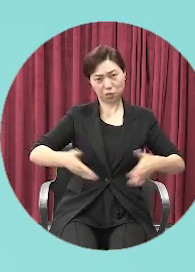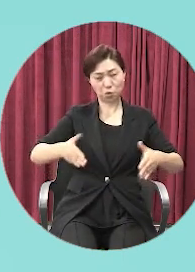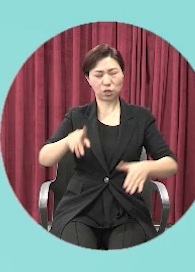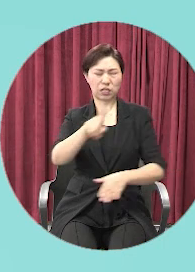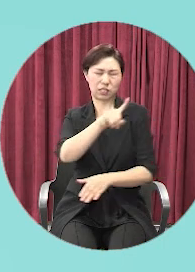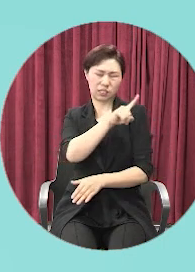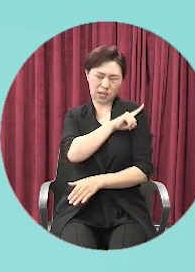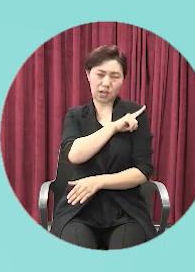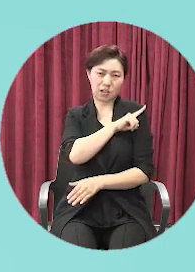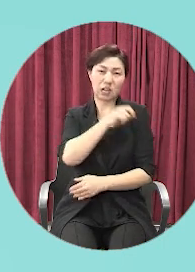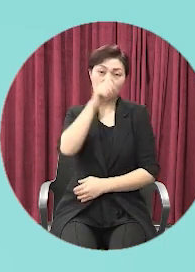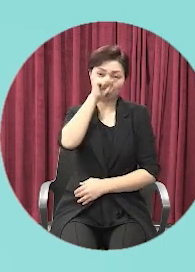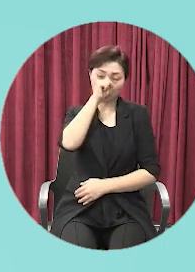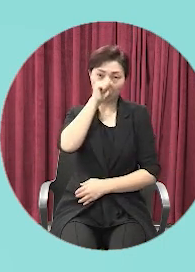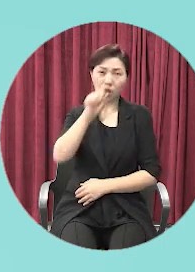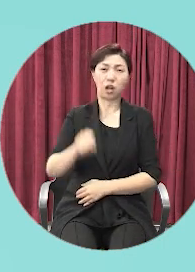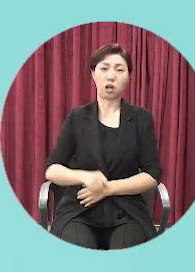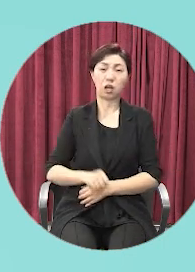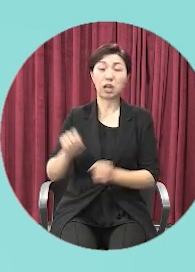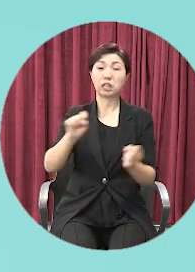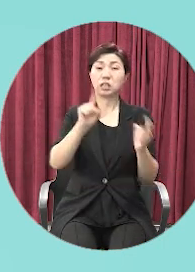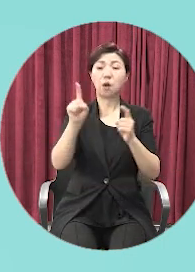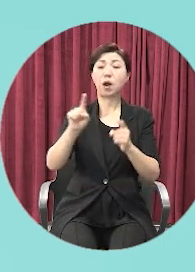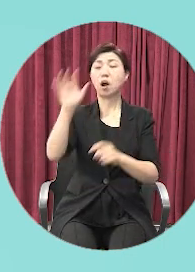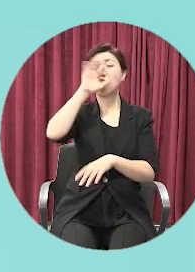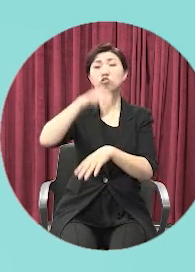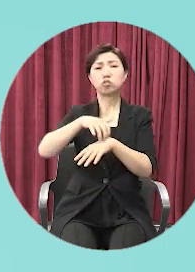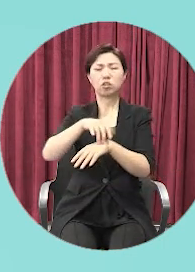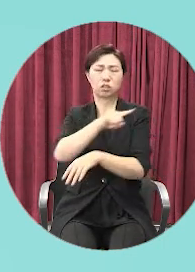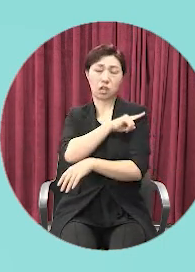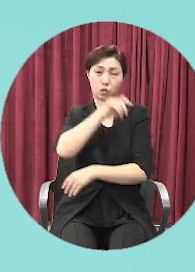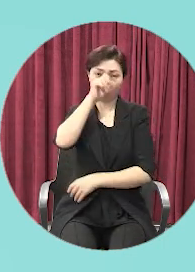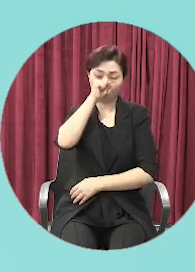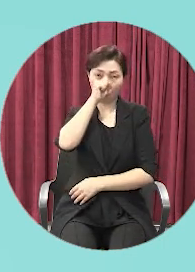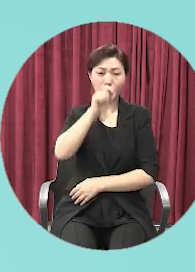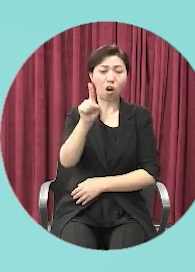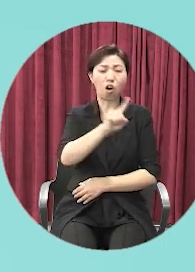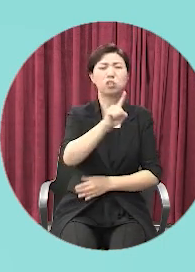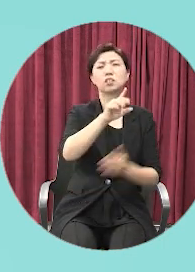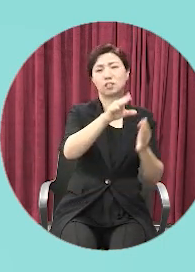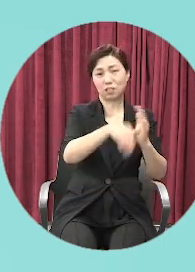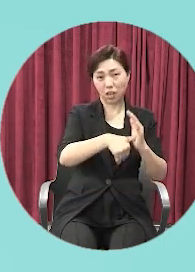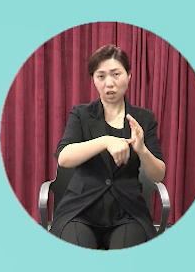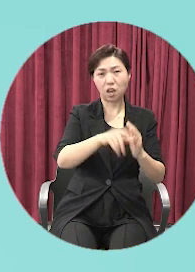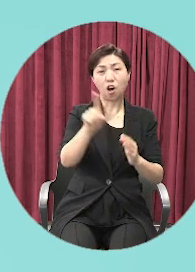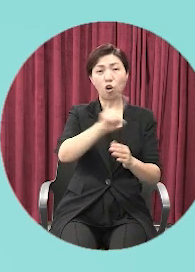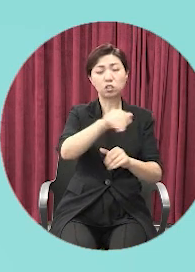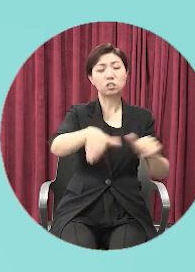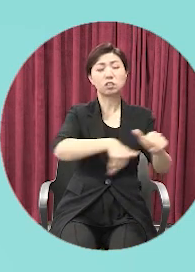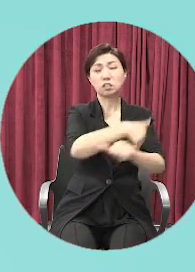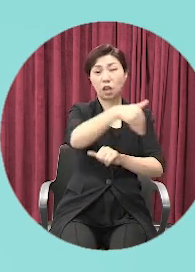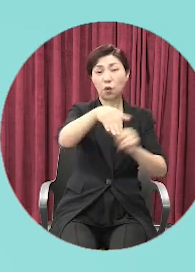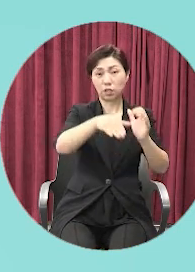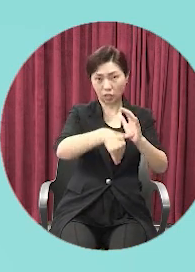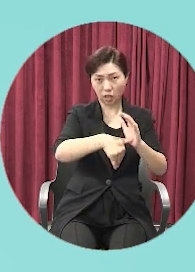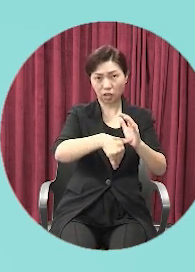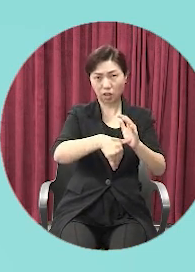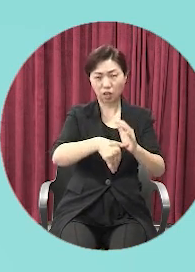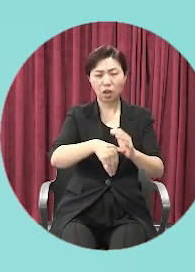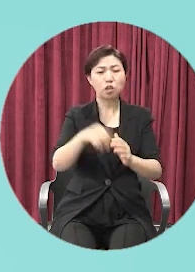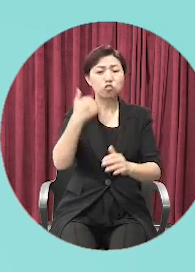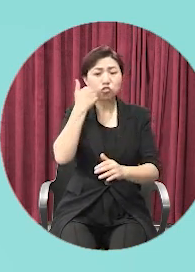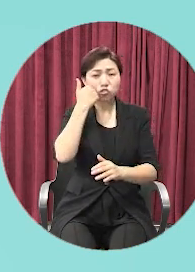재활이나 훈련한테 좋은 상황이 있을 수 있고 어떤 특정한 상황에서 어떤 특정한 그 환자